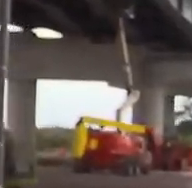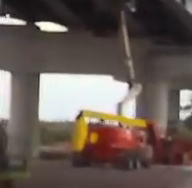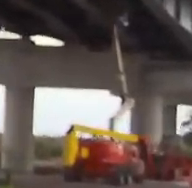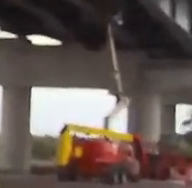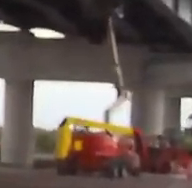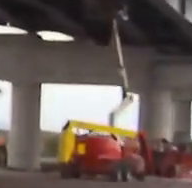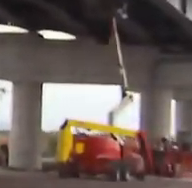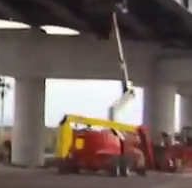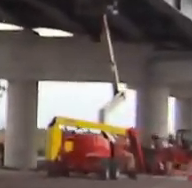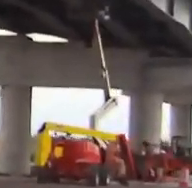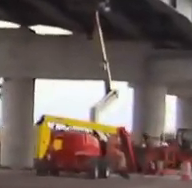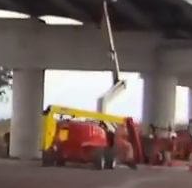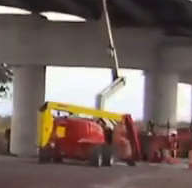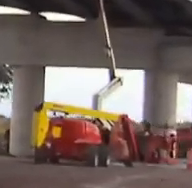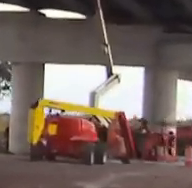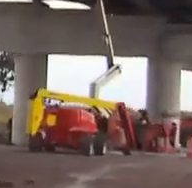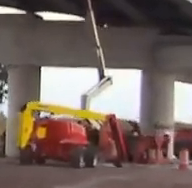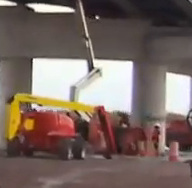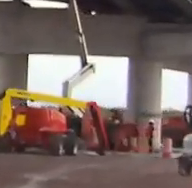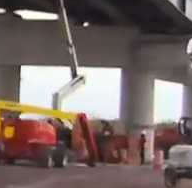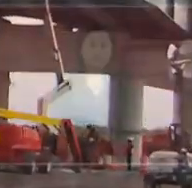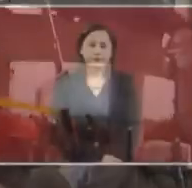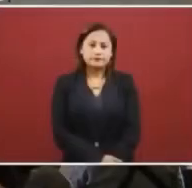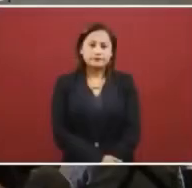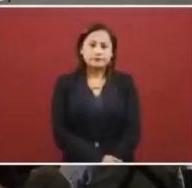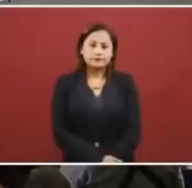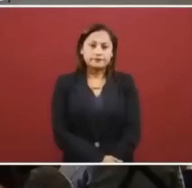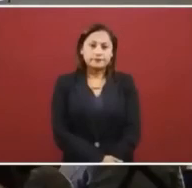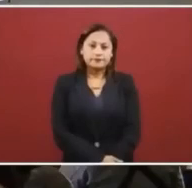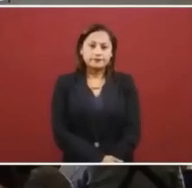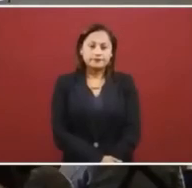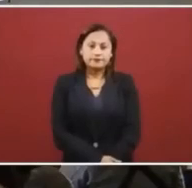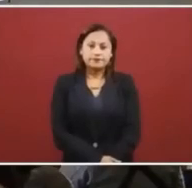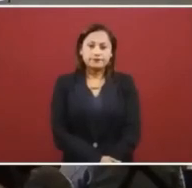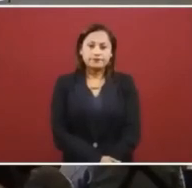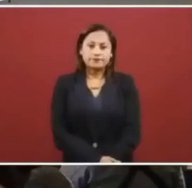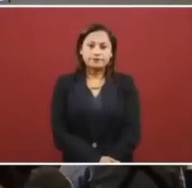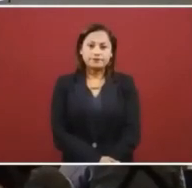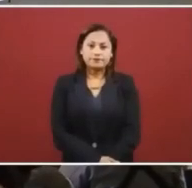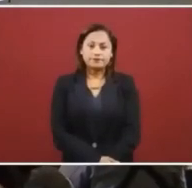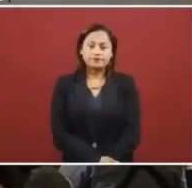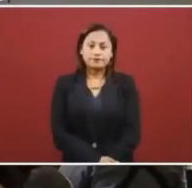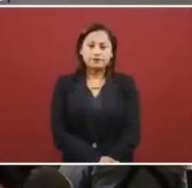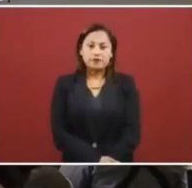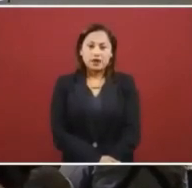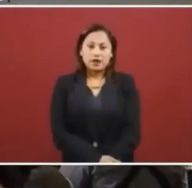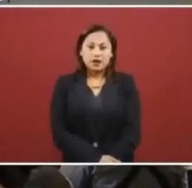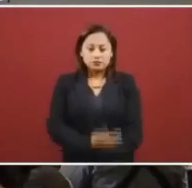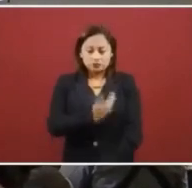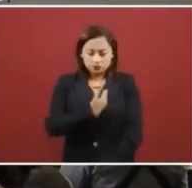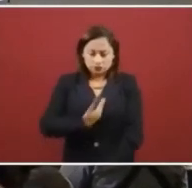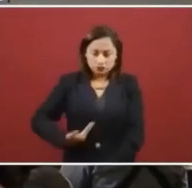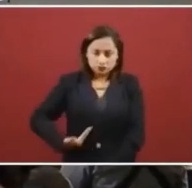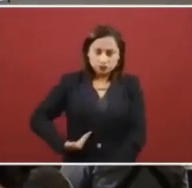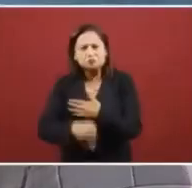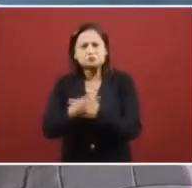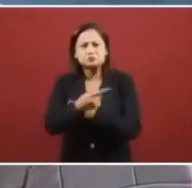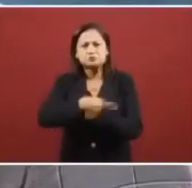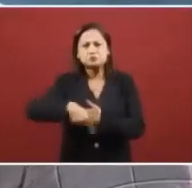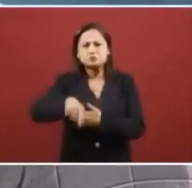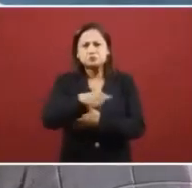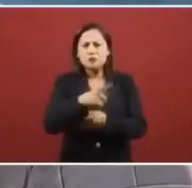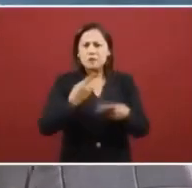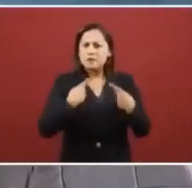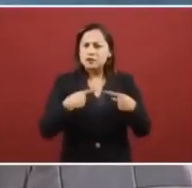entre ceux qui veulent conserver les constructions actuelles et le président qui veut tout inonder et redonner si possible sa vie à l'ancien lac